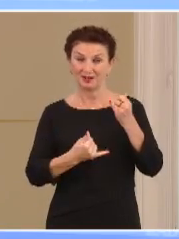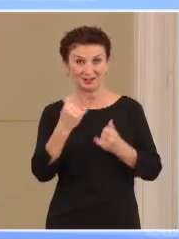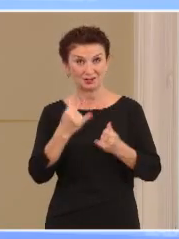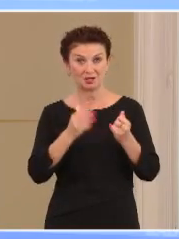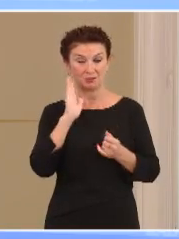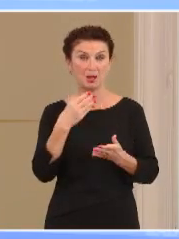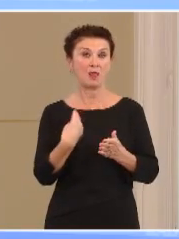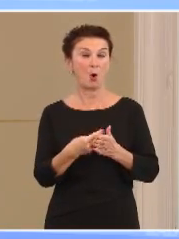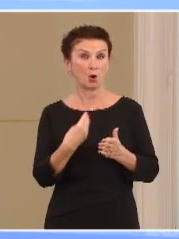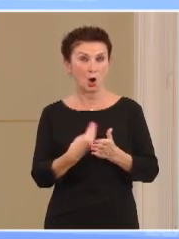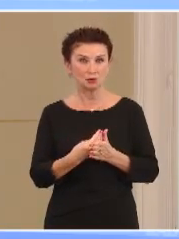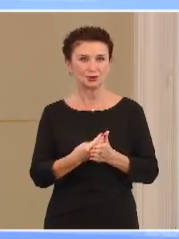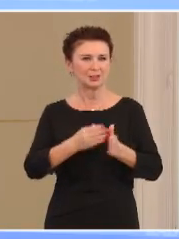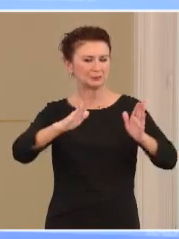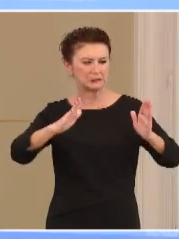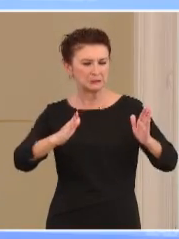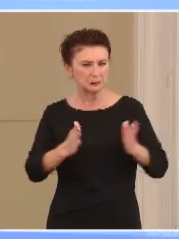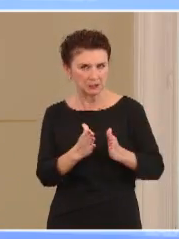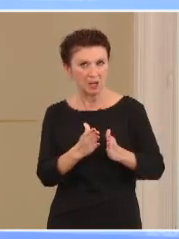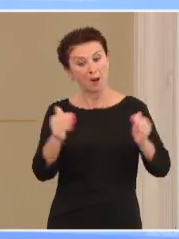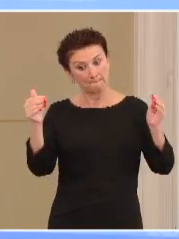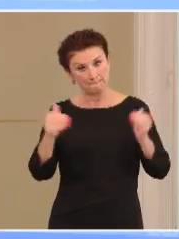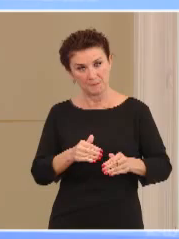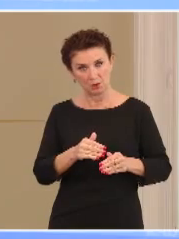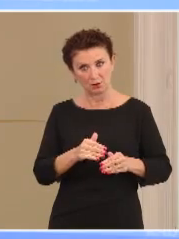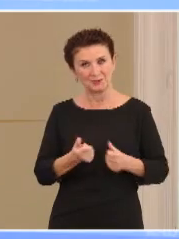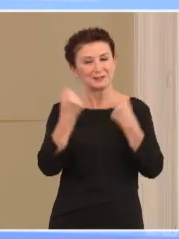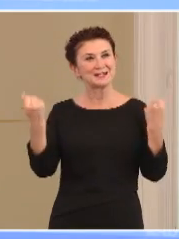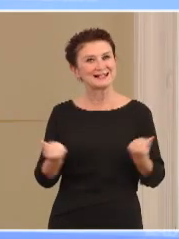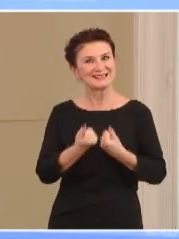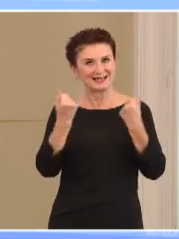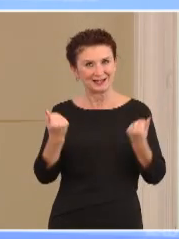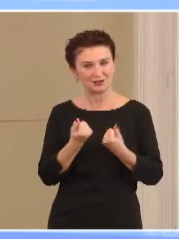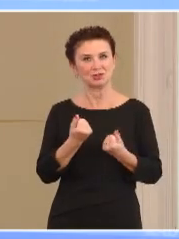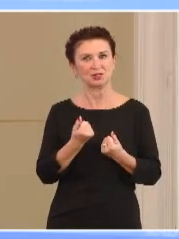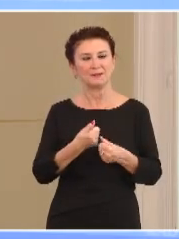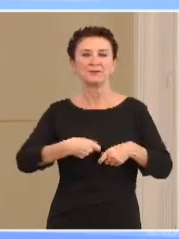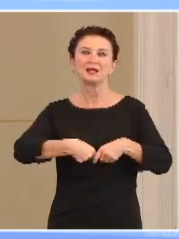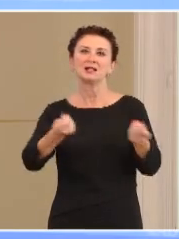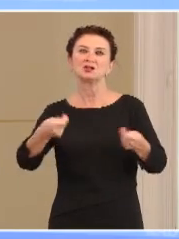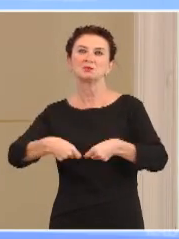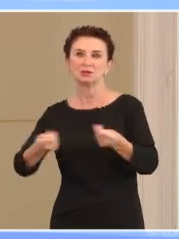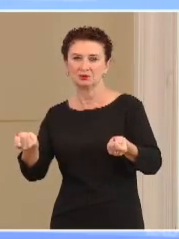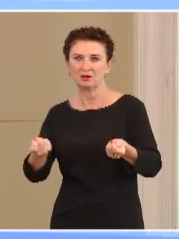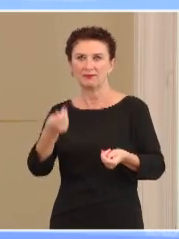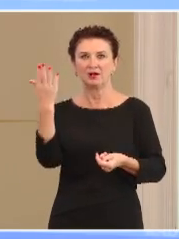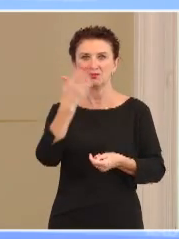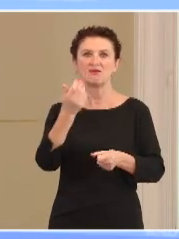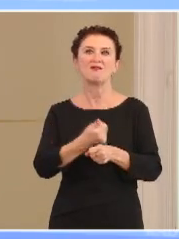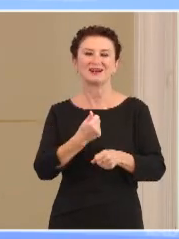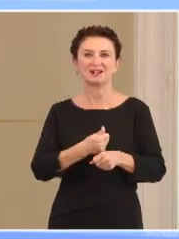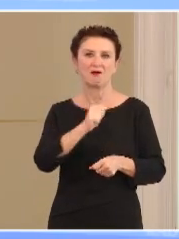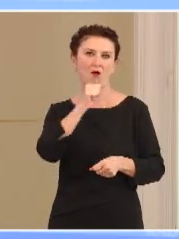o udział w 200-milionowym rynku węgla w Europie. To jest zadanie dla górników i oni